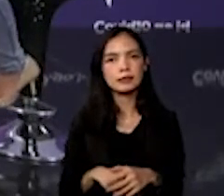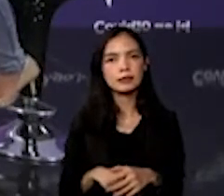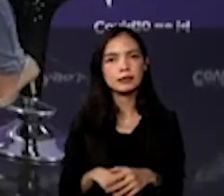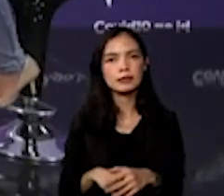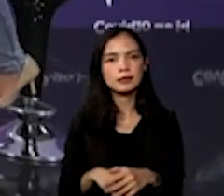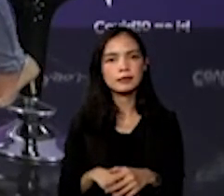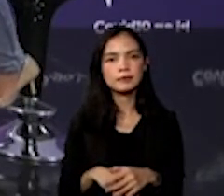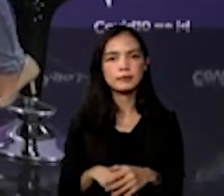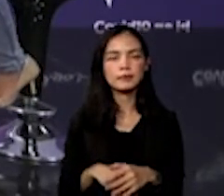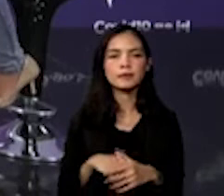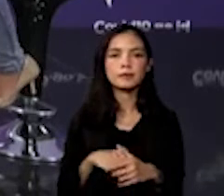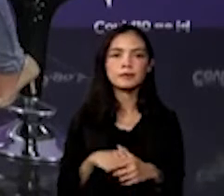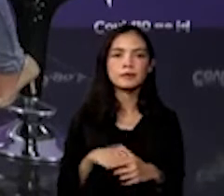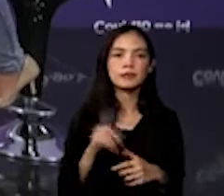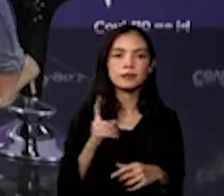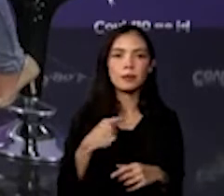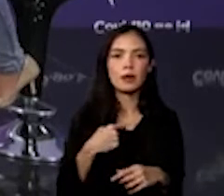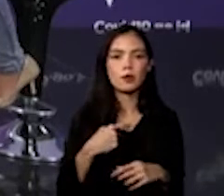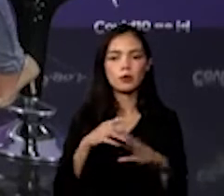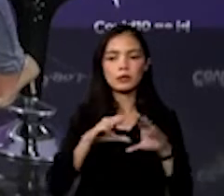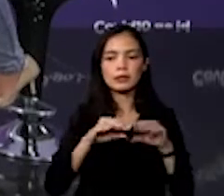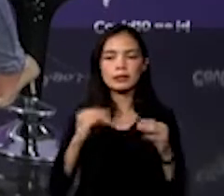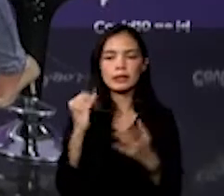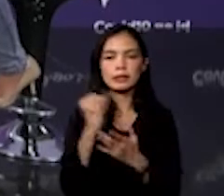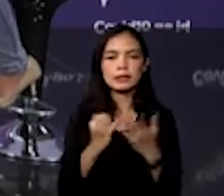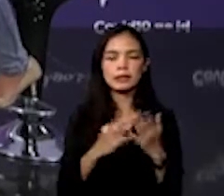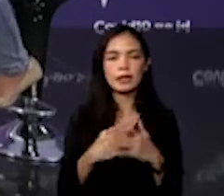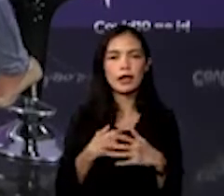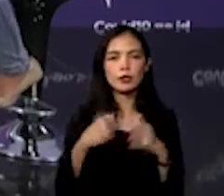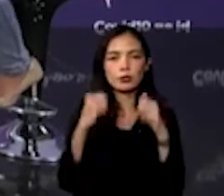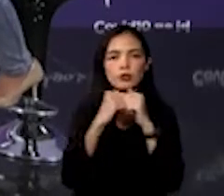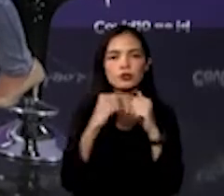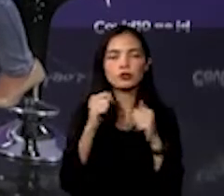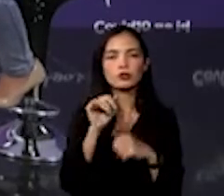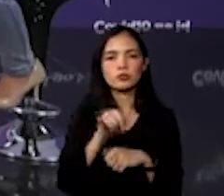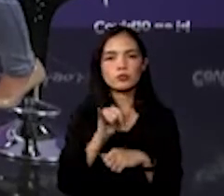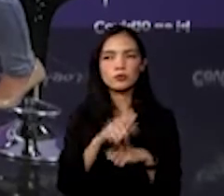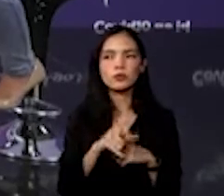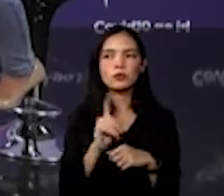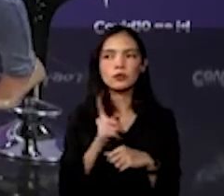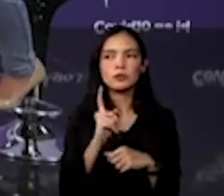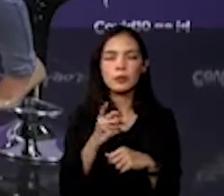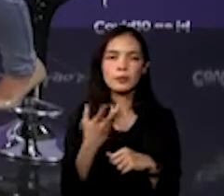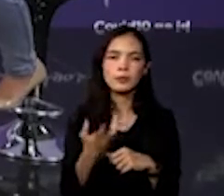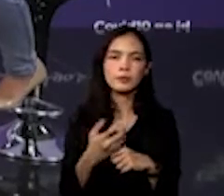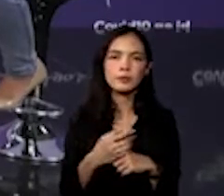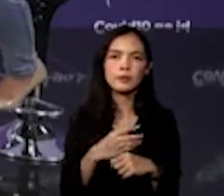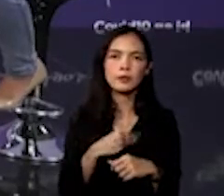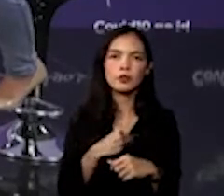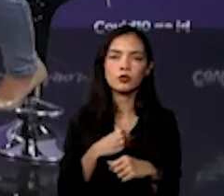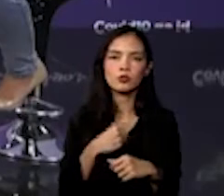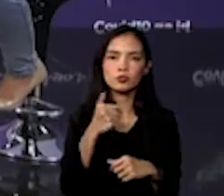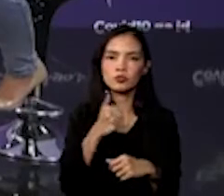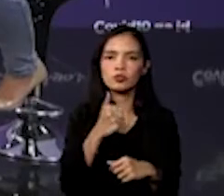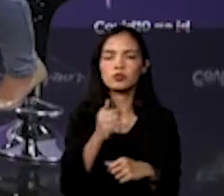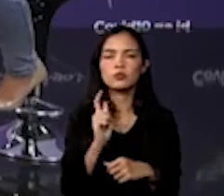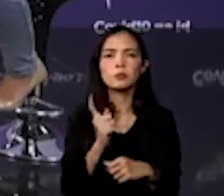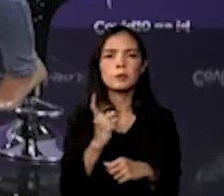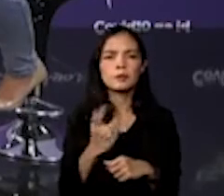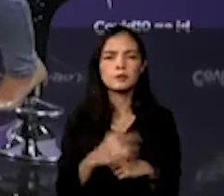saya pekerja seni Ya saya sih setuju aja karena ee menurut saya bagus juga karena